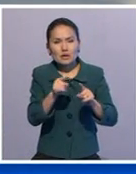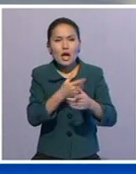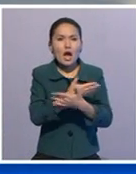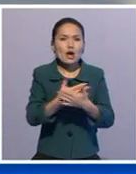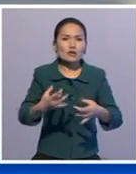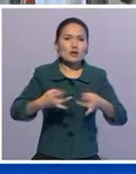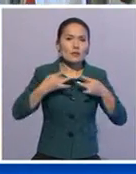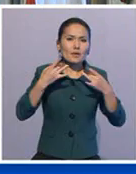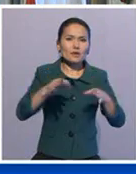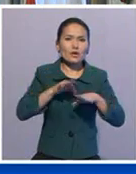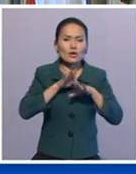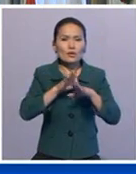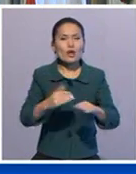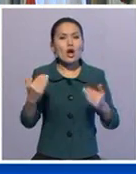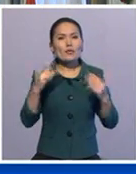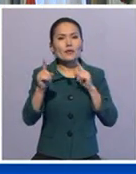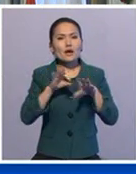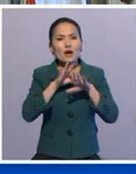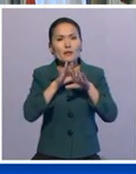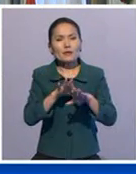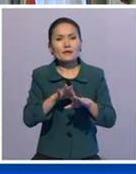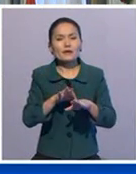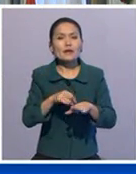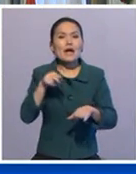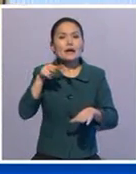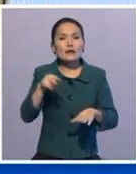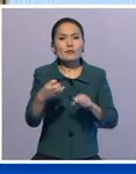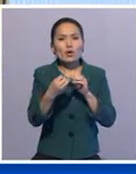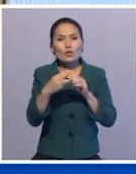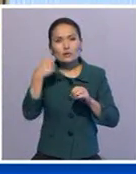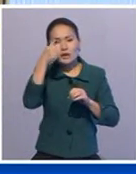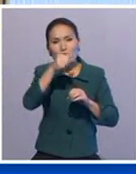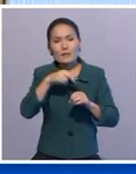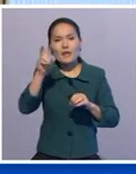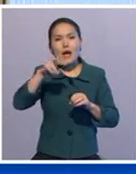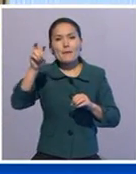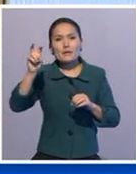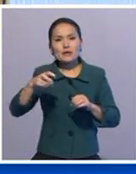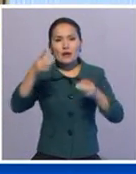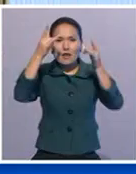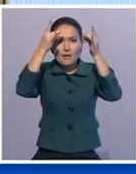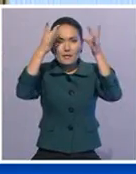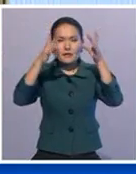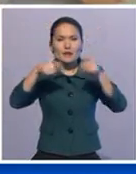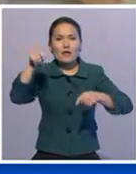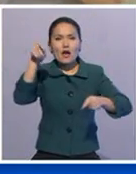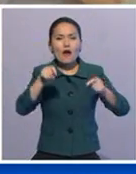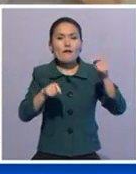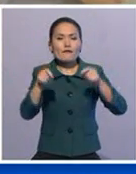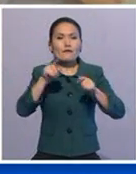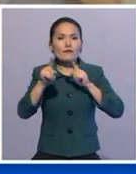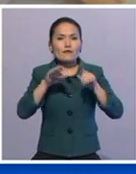Дәстүр жалғаса түседі. Бүгінгі отырыстың нәтижесі бойынша тараптар 2014 жылы Бішкекте мәдениет фестивалін өткізу туралы келісімге